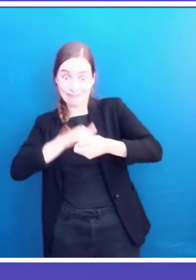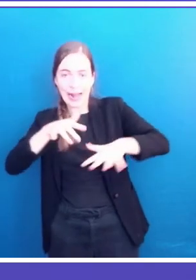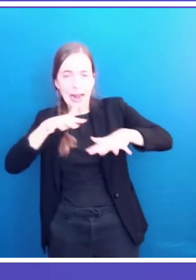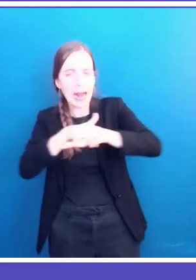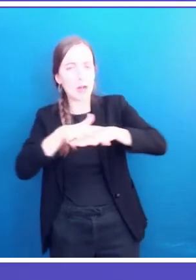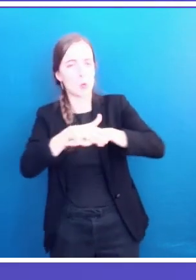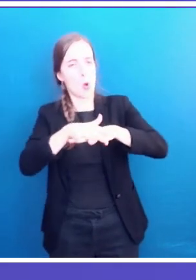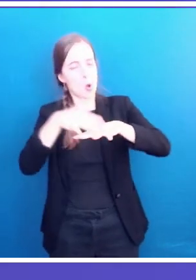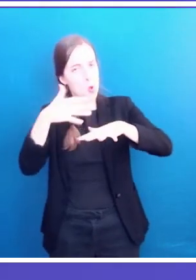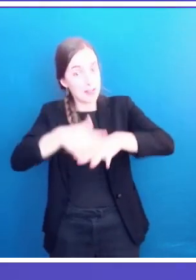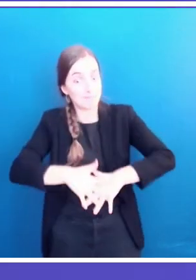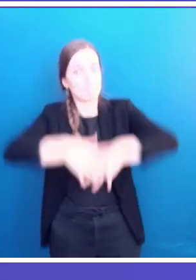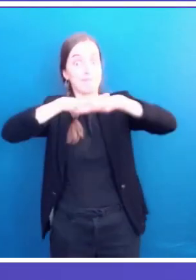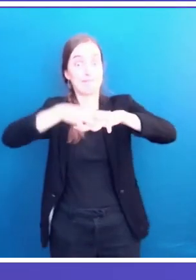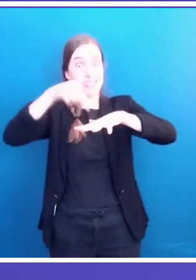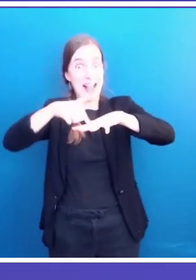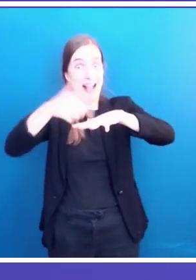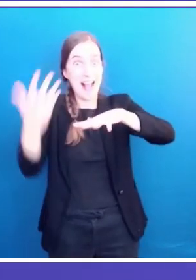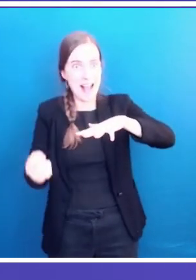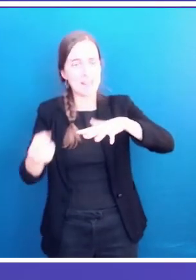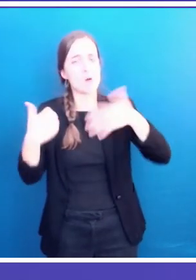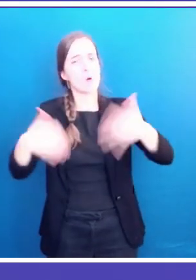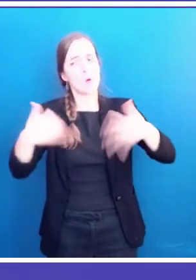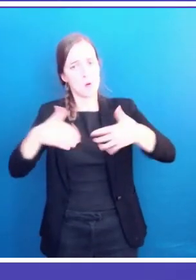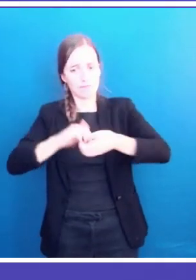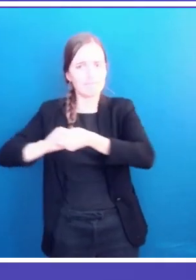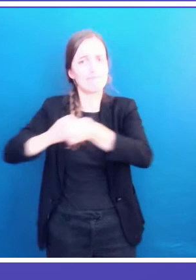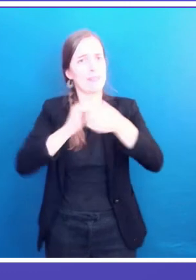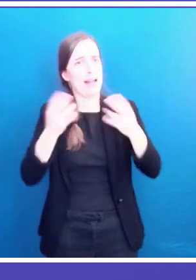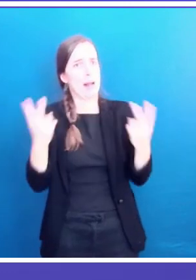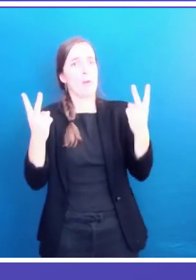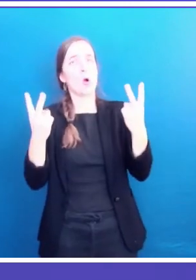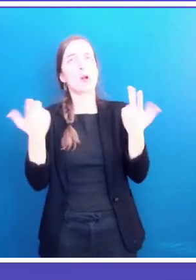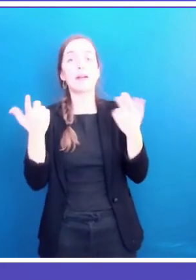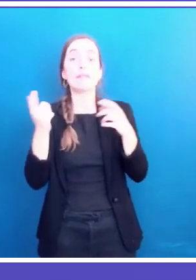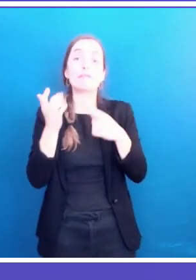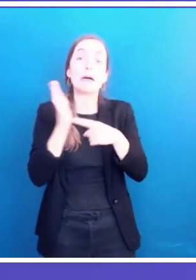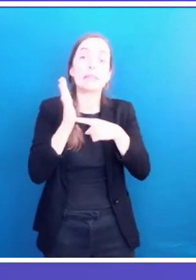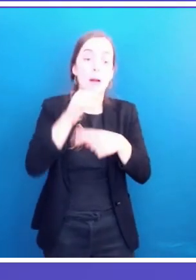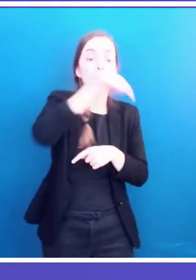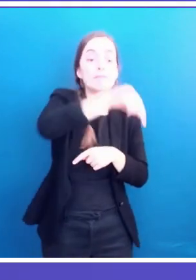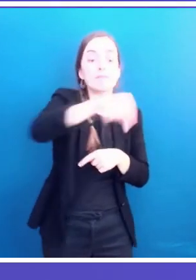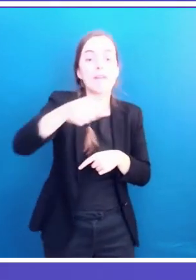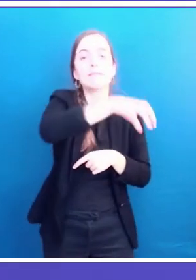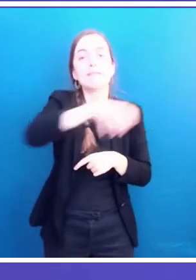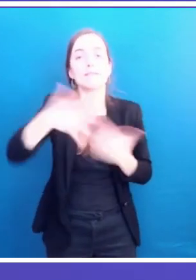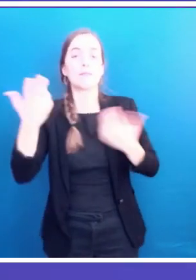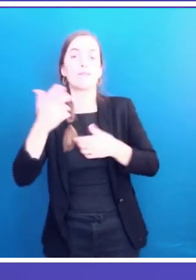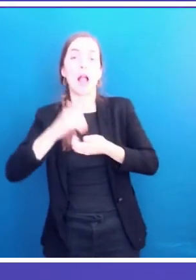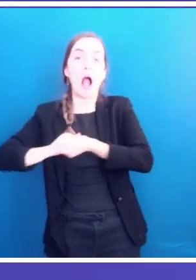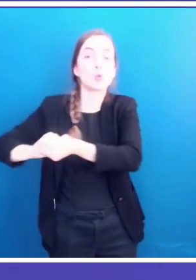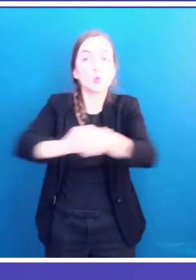يمكن أن نجد سبلاً للتواصل مع مختلف المنظمات النسائية والجمعيات